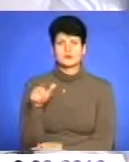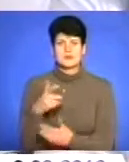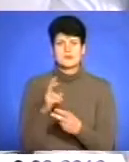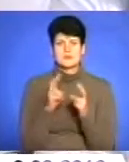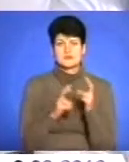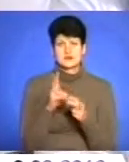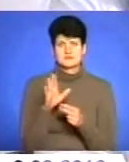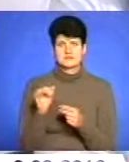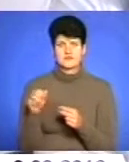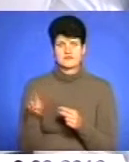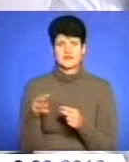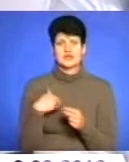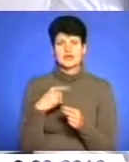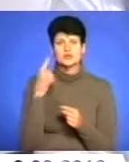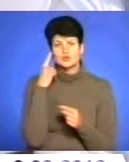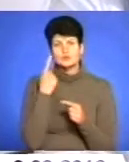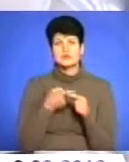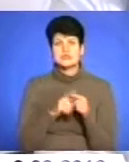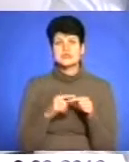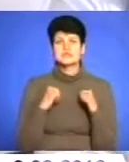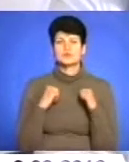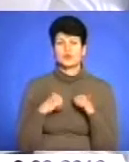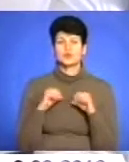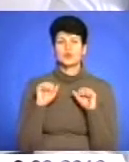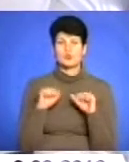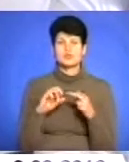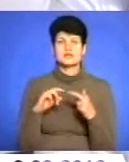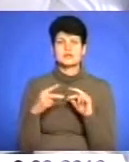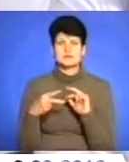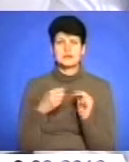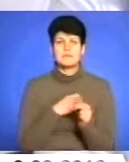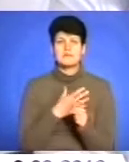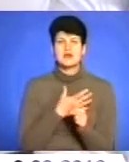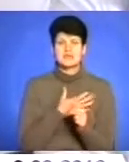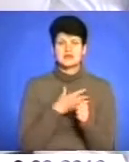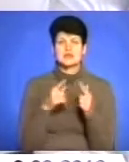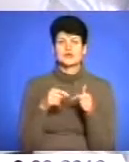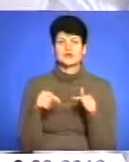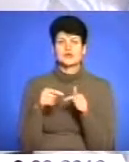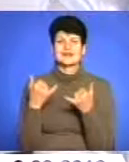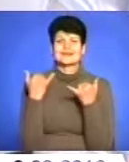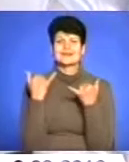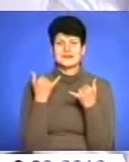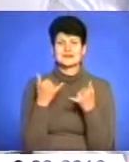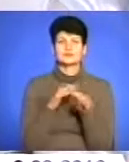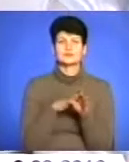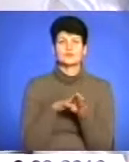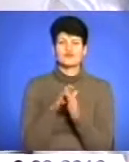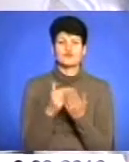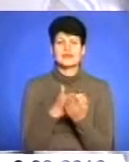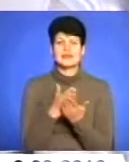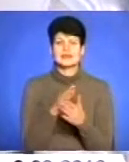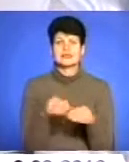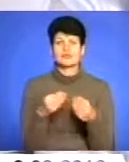Я думаю, що це спокійно, запросто можна замінити приватними структурами, які і зараз цілком якісно